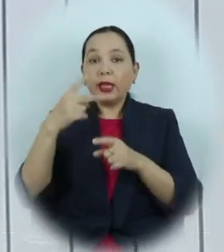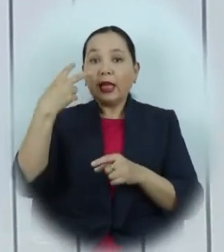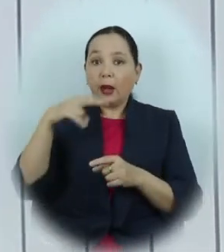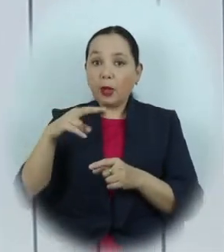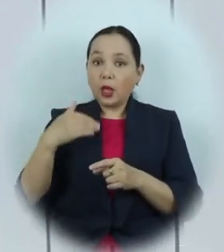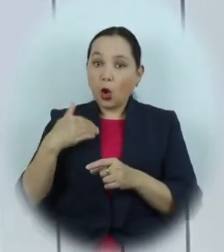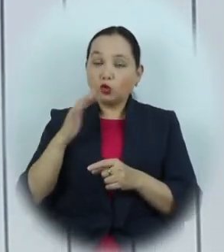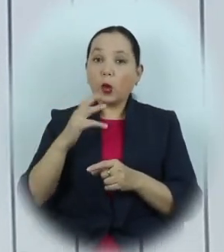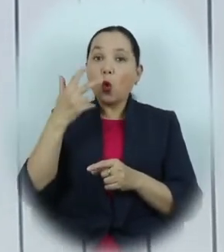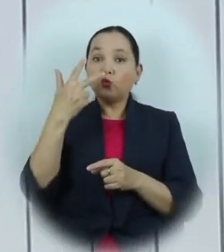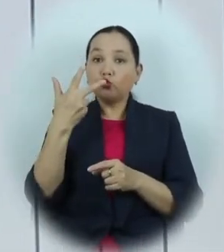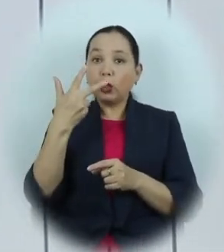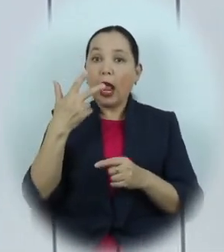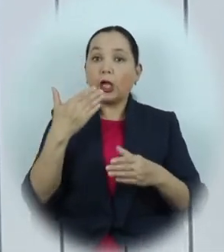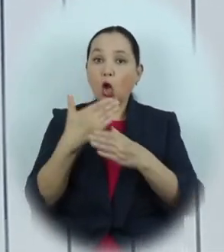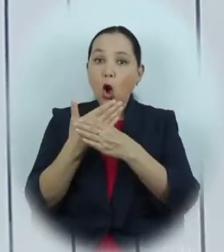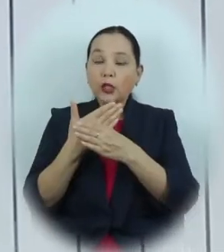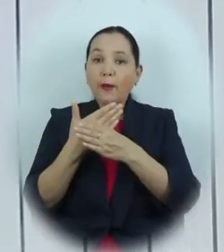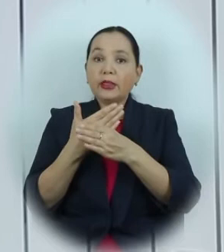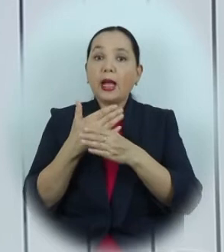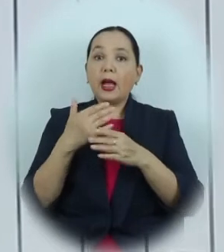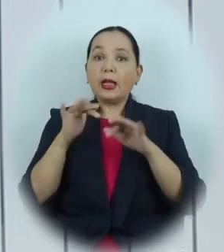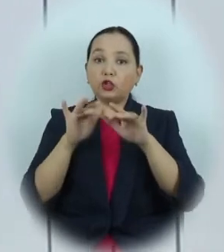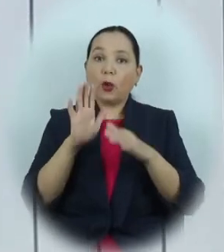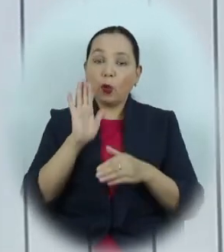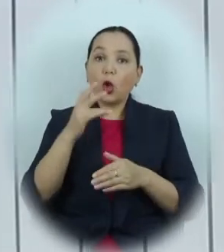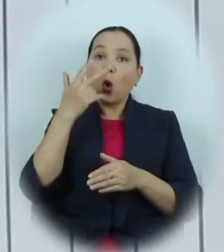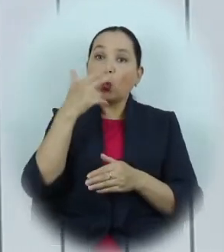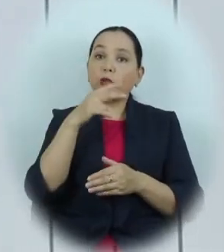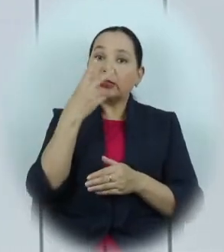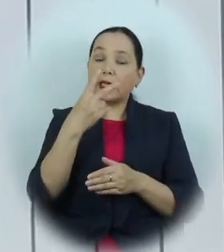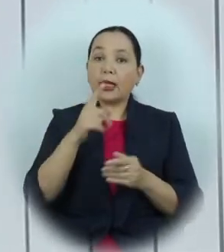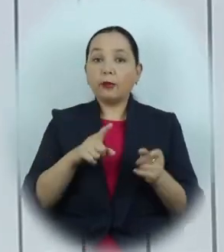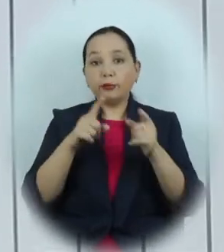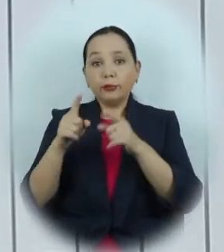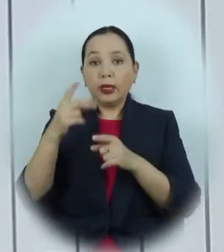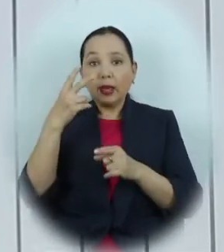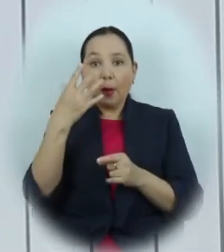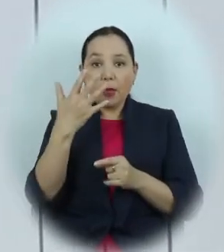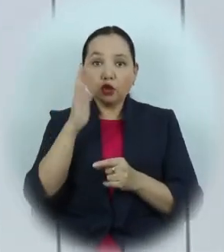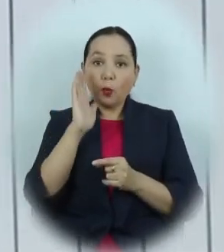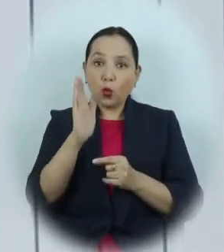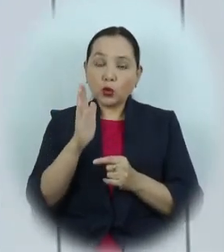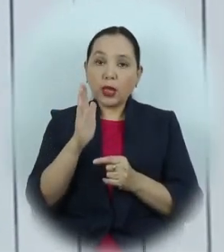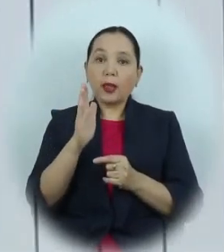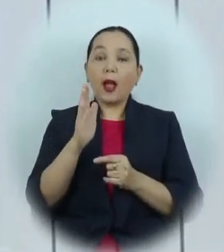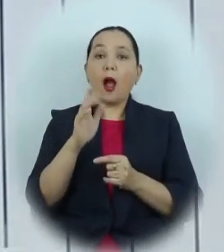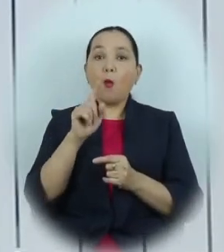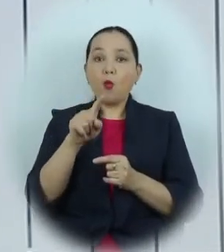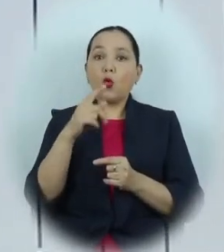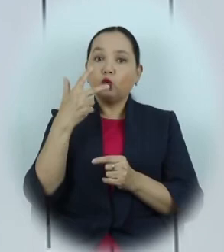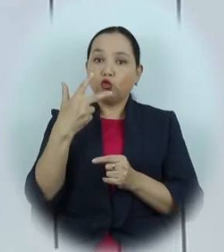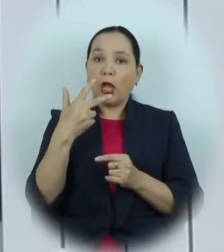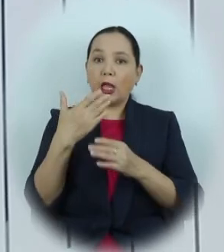bo'lsangiz, 3 talik yordamida qilishingiz kerak bo'ladi. 32 talikda 25 talik qiladigan bo'lsangiz ham bu 3